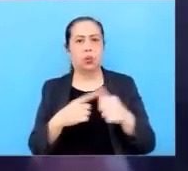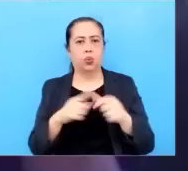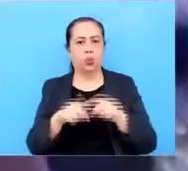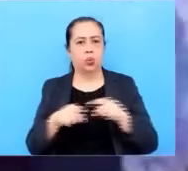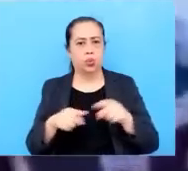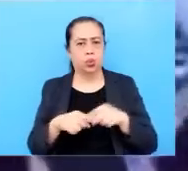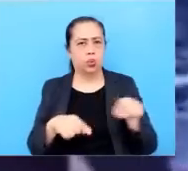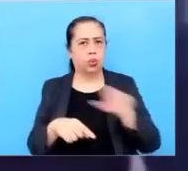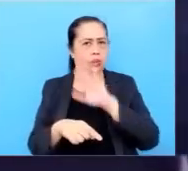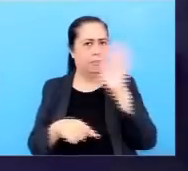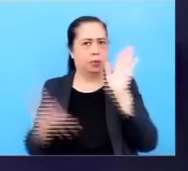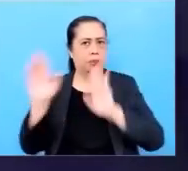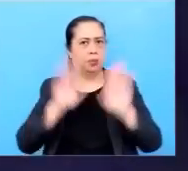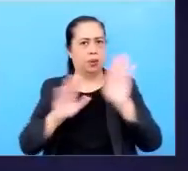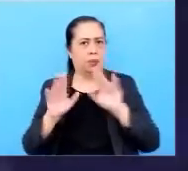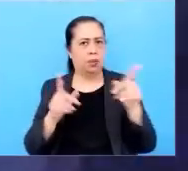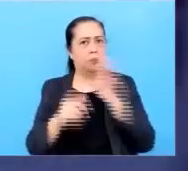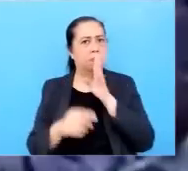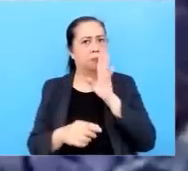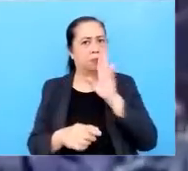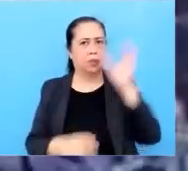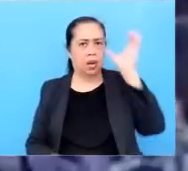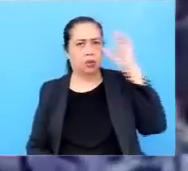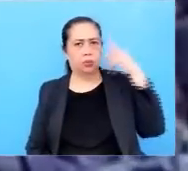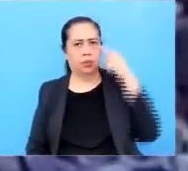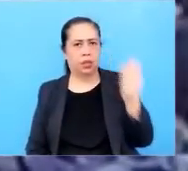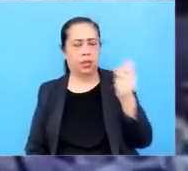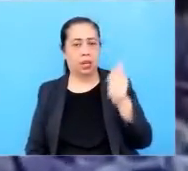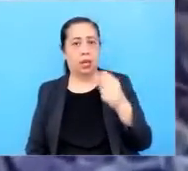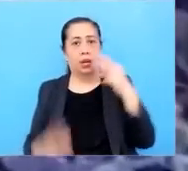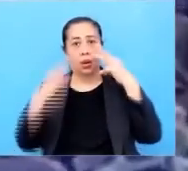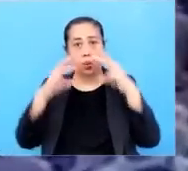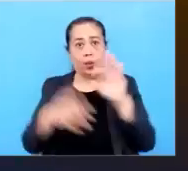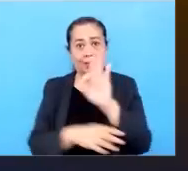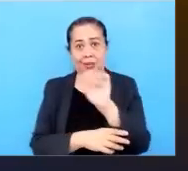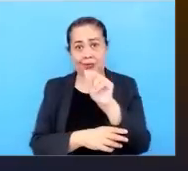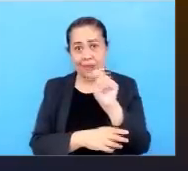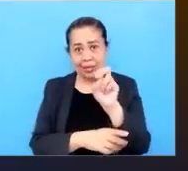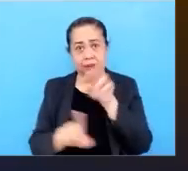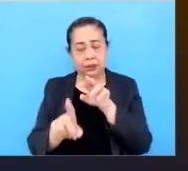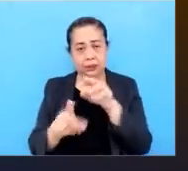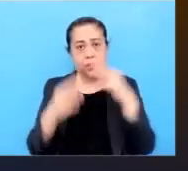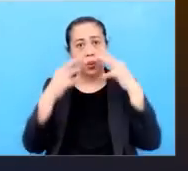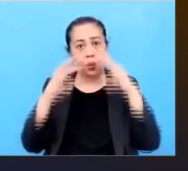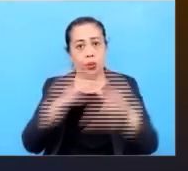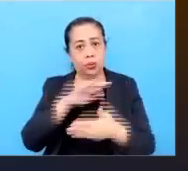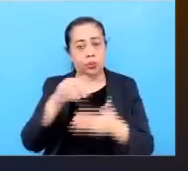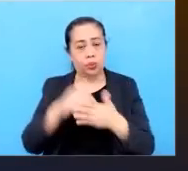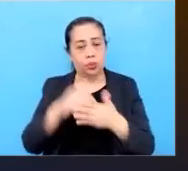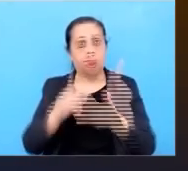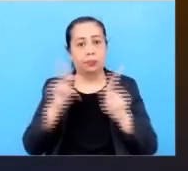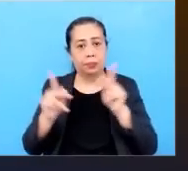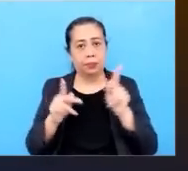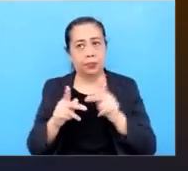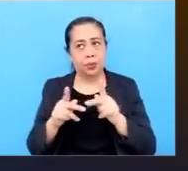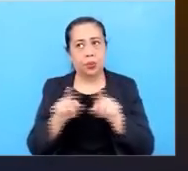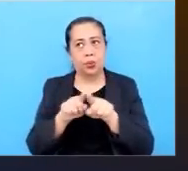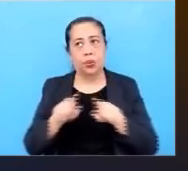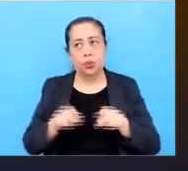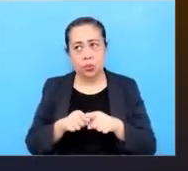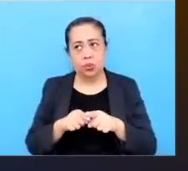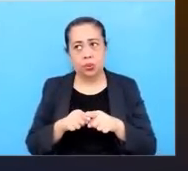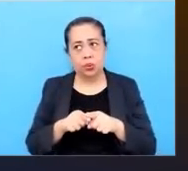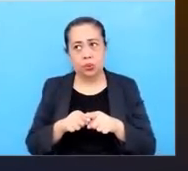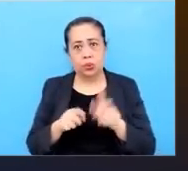hindi raw niya problema ang mga sinabi ni Padilla. Mapapanood ng mga fans natin, na mapapanood ng mga tao. And also, that